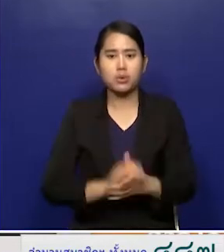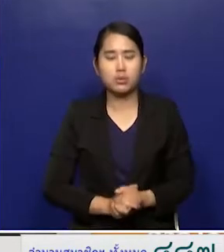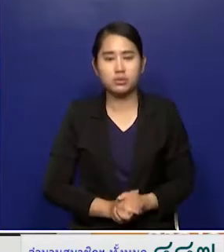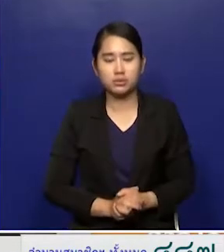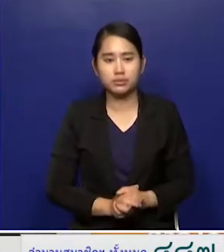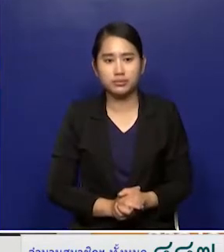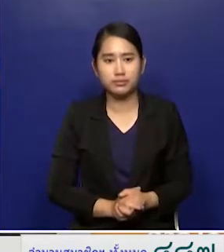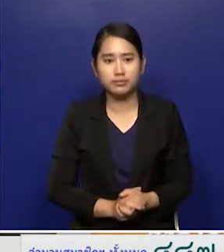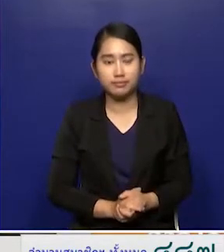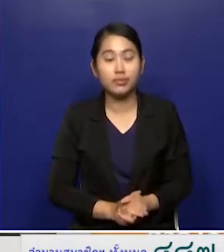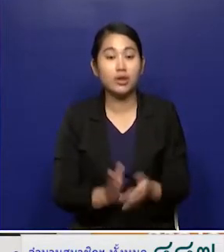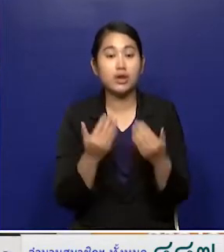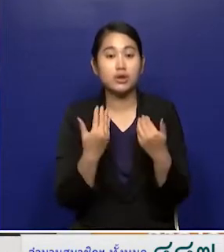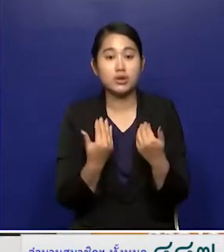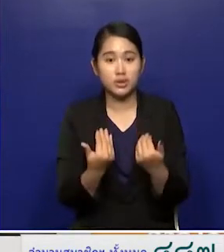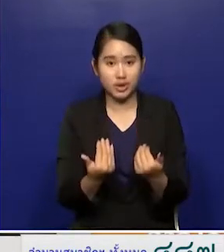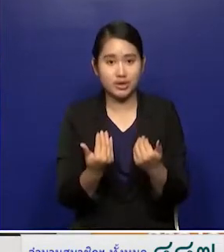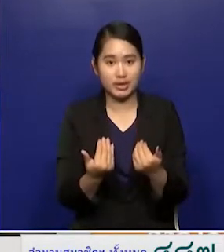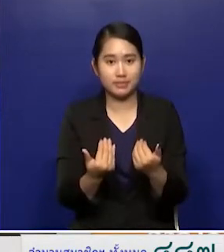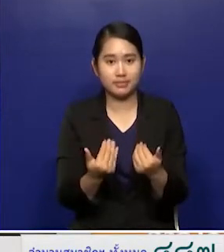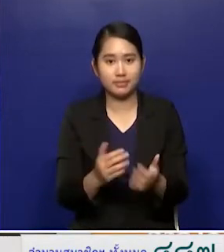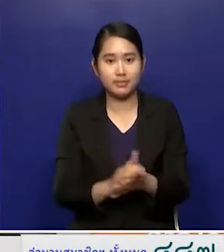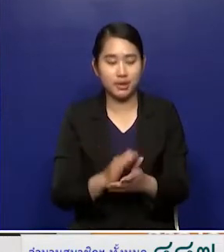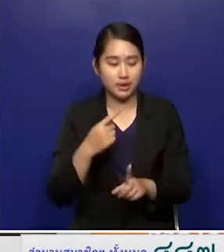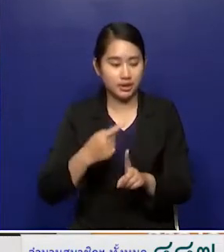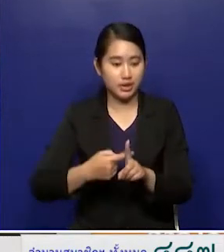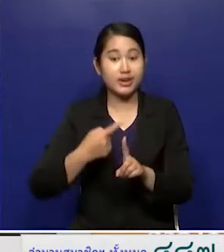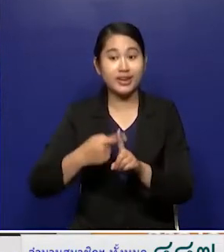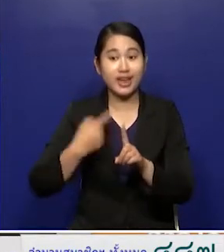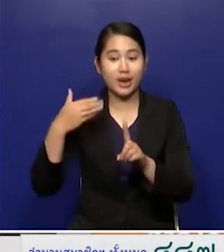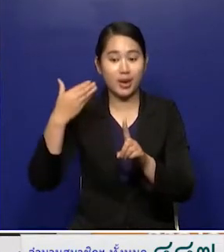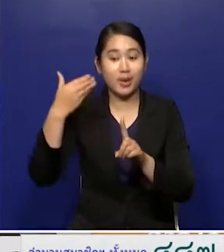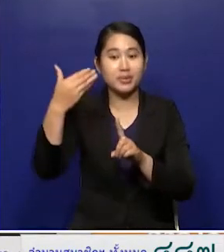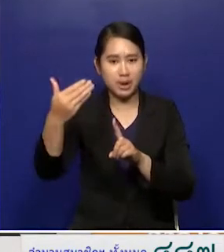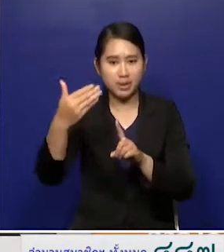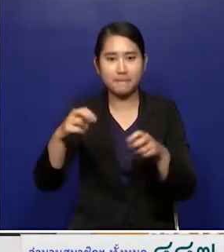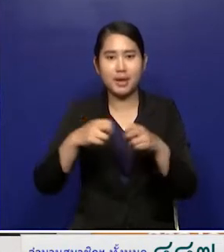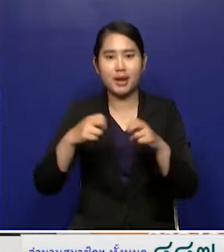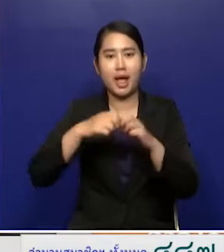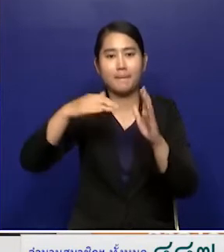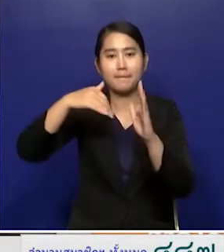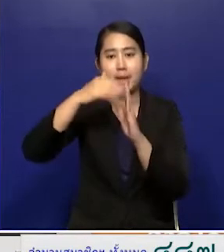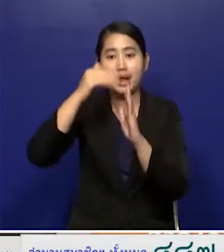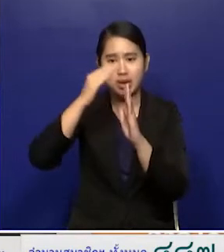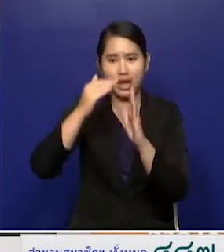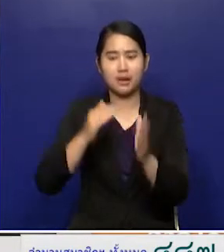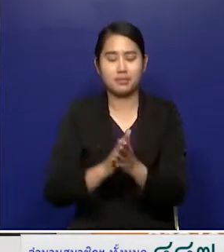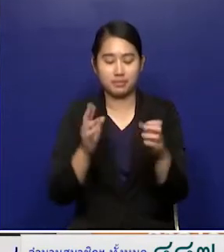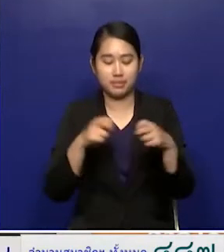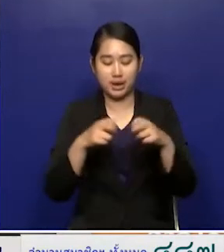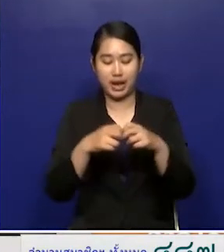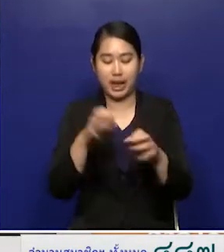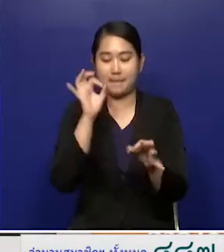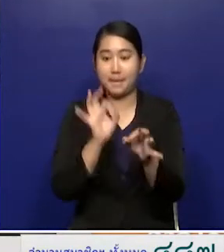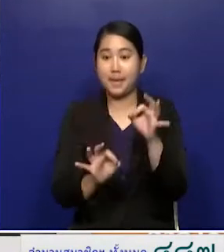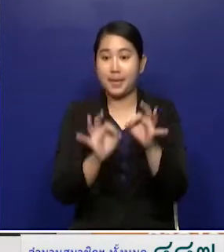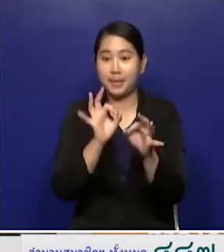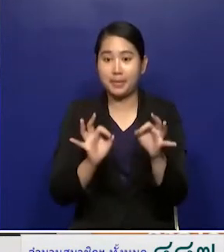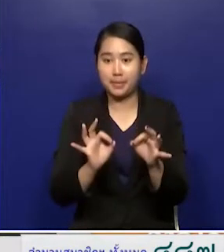ในช่งเวลานี้ ในอีกไมกี่เดือนขางหนาถัดไปปัญหาภาคเหนื จะมปัหาเรองการเผา